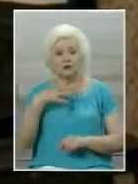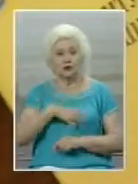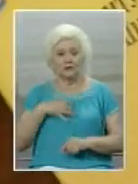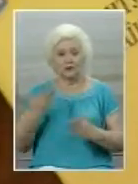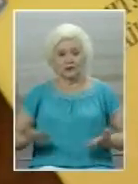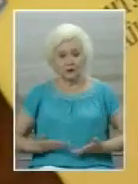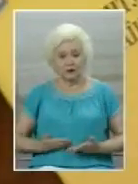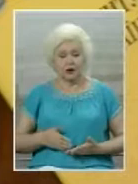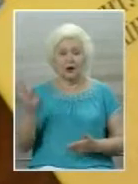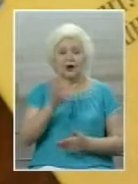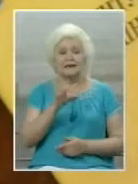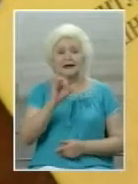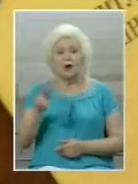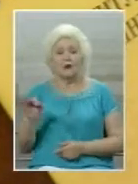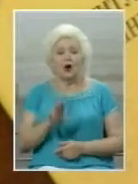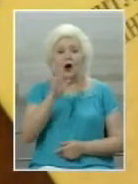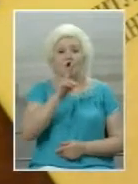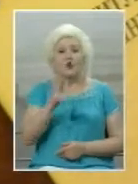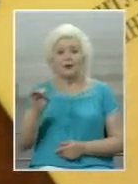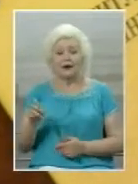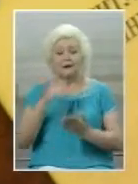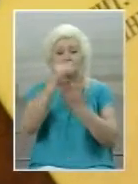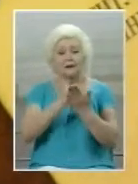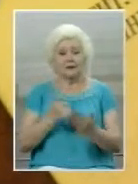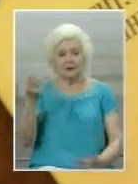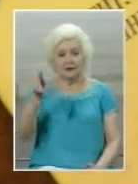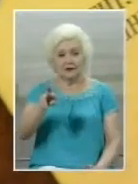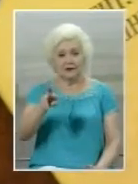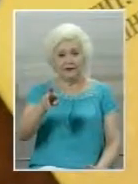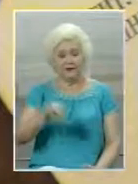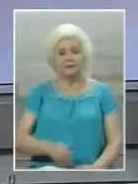житті. Оксана Страмнова, Владислав Купрієв, телеканал «Скіфія».